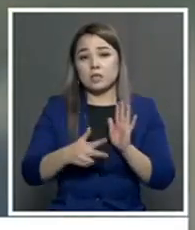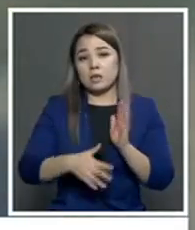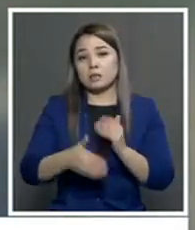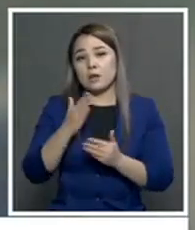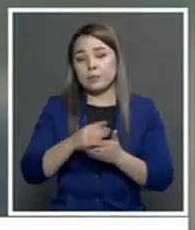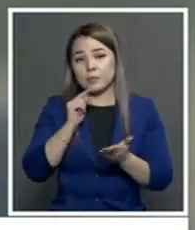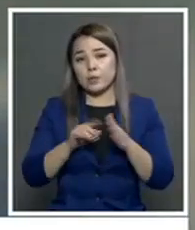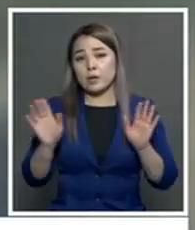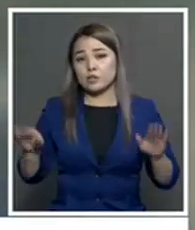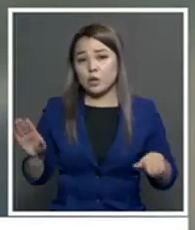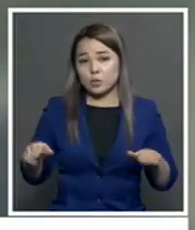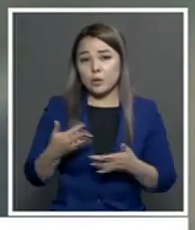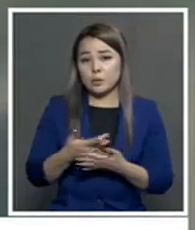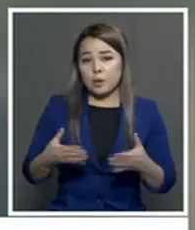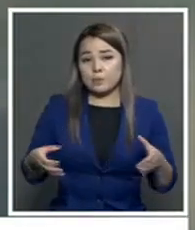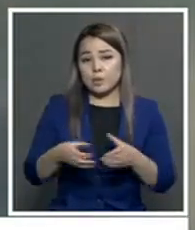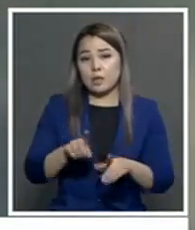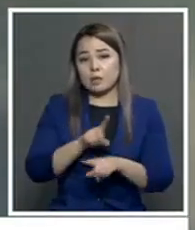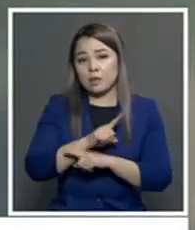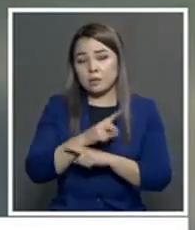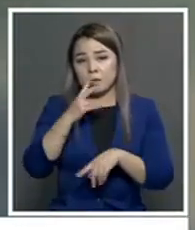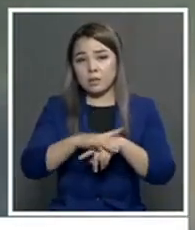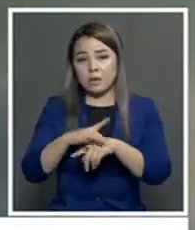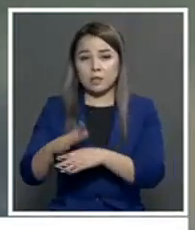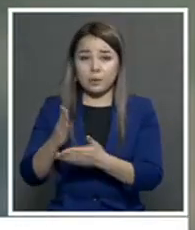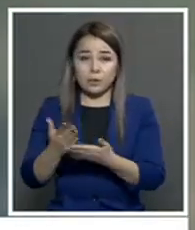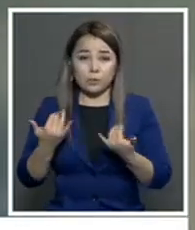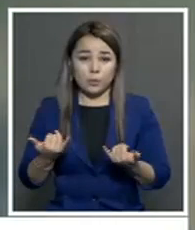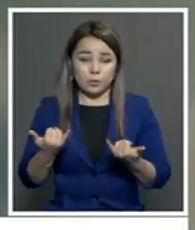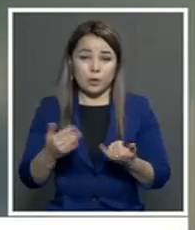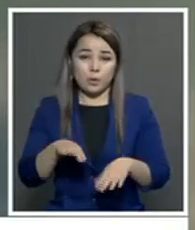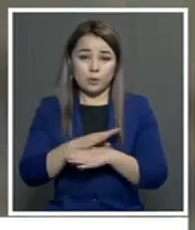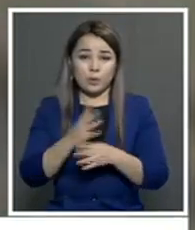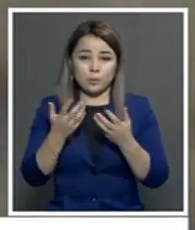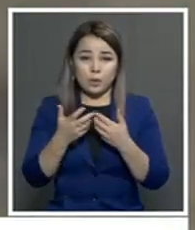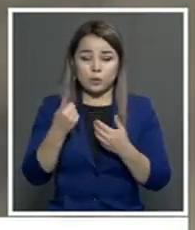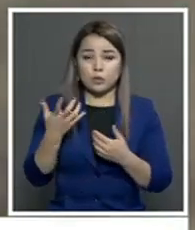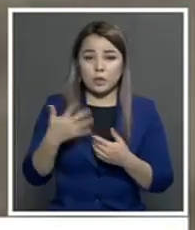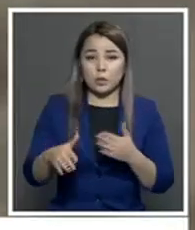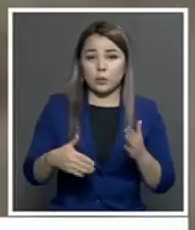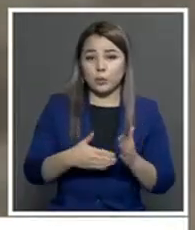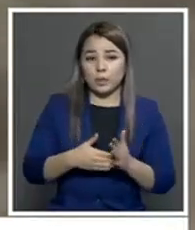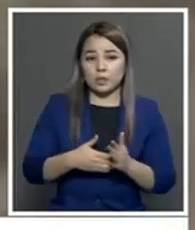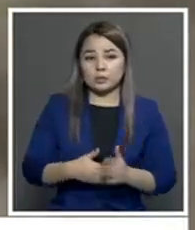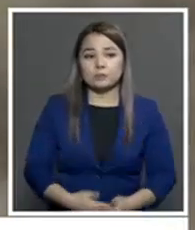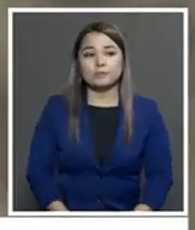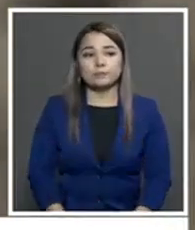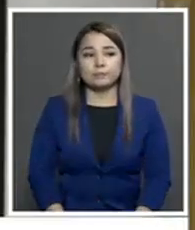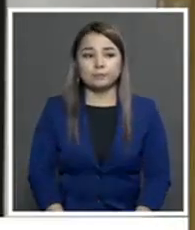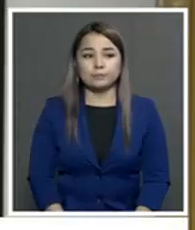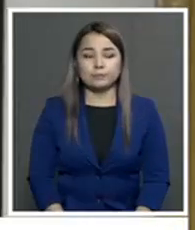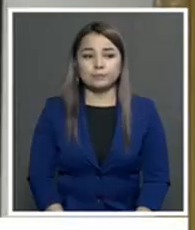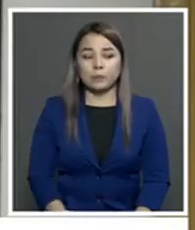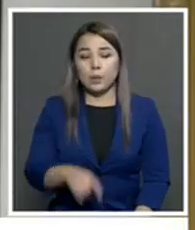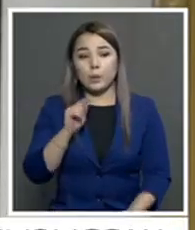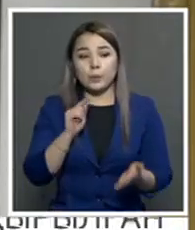астам шағала мен су құзғынның өлексесі табылғанын айтқан едік. Бүгінде өлген құстың саны 150-ге жуықтады.